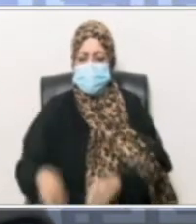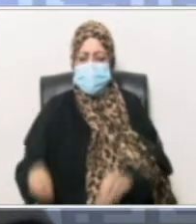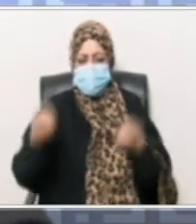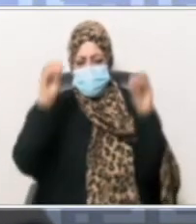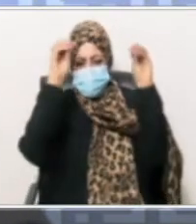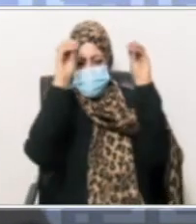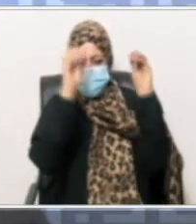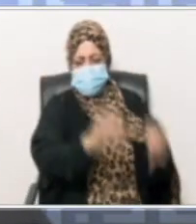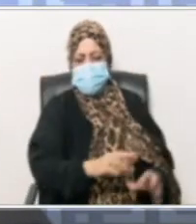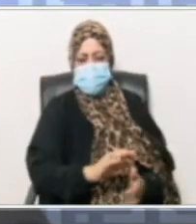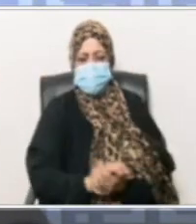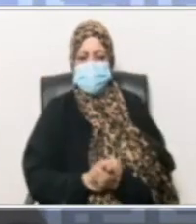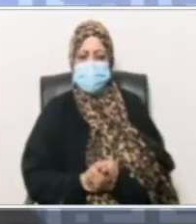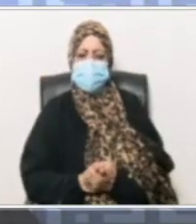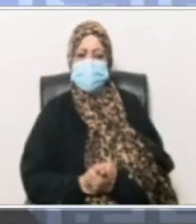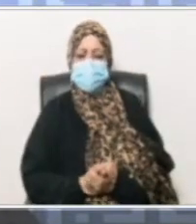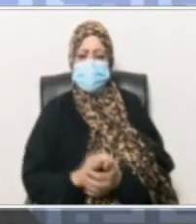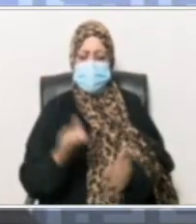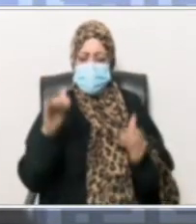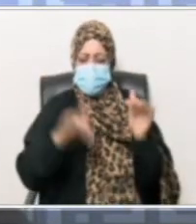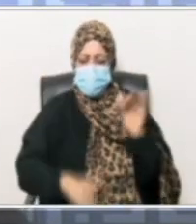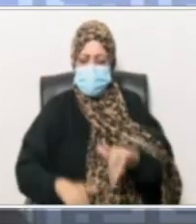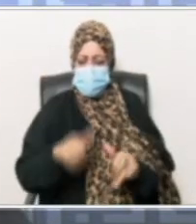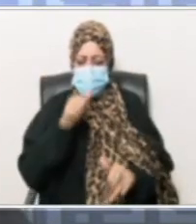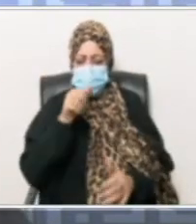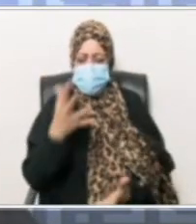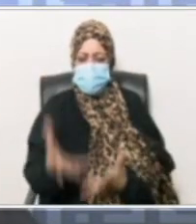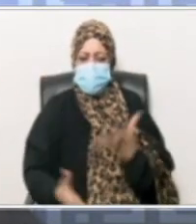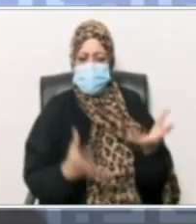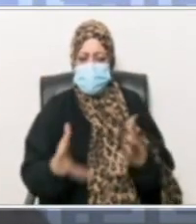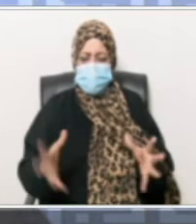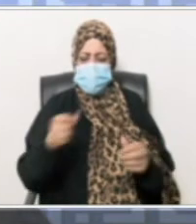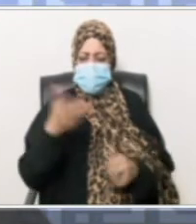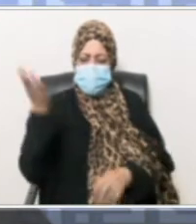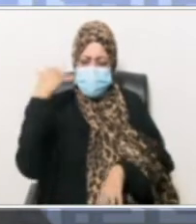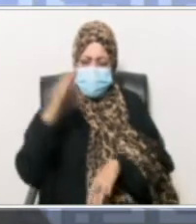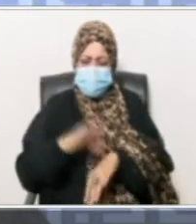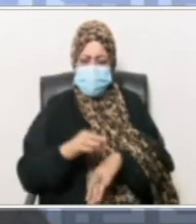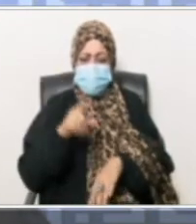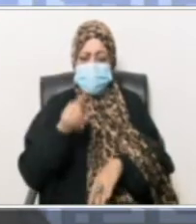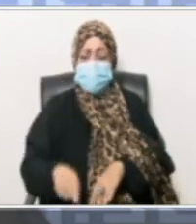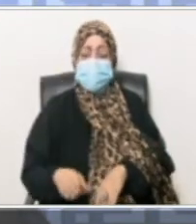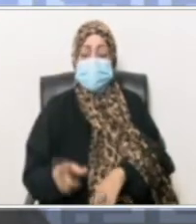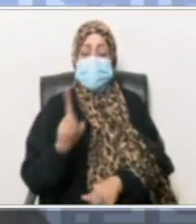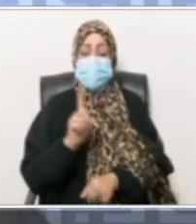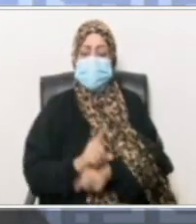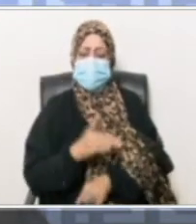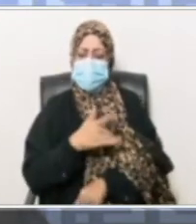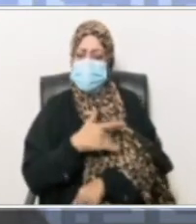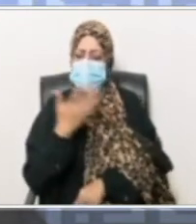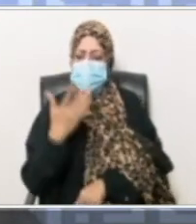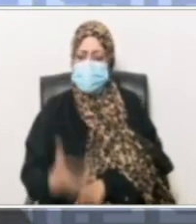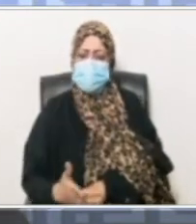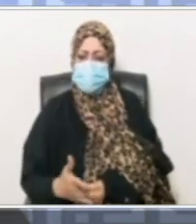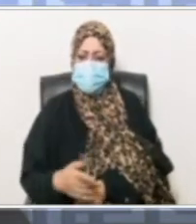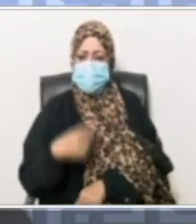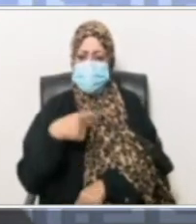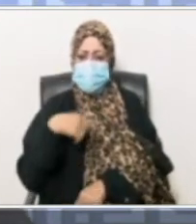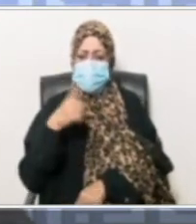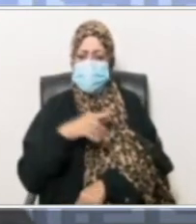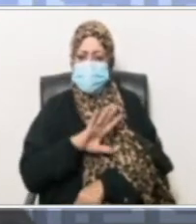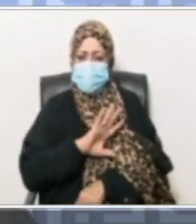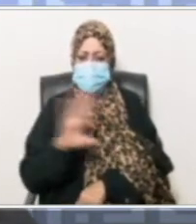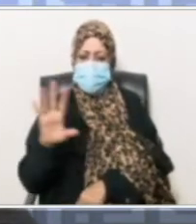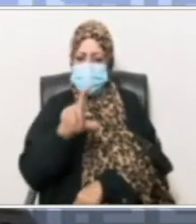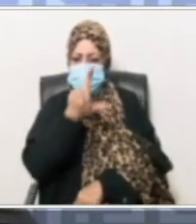النار. أنتم لا قلوب لكم ولا حياء ولا دين في قلوبكم بهذه الأفعال التي تفعلونها